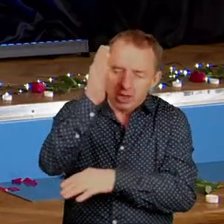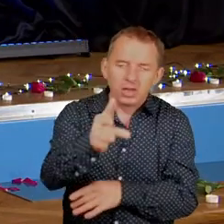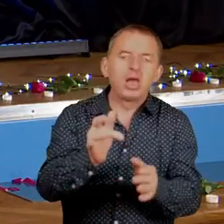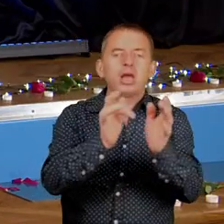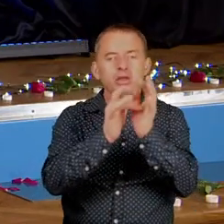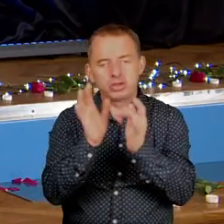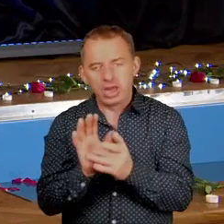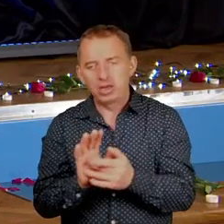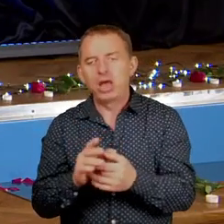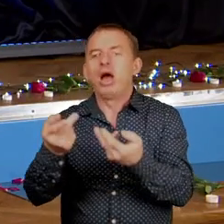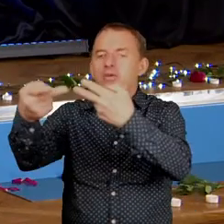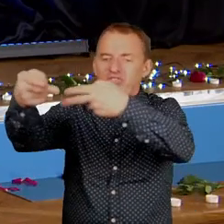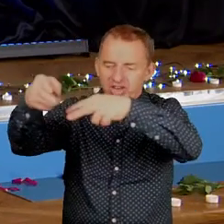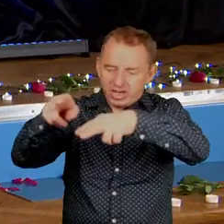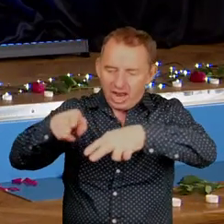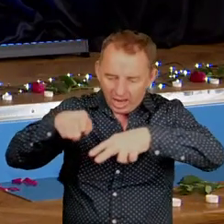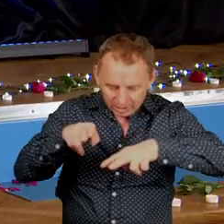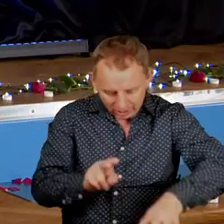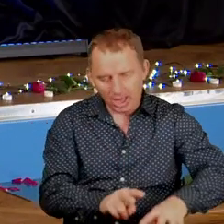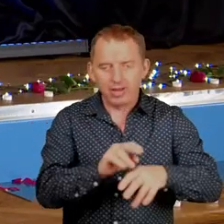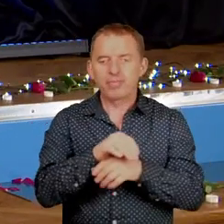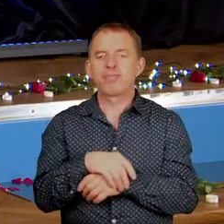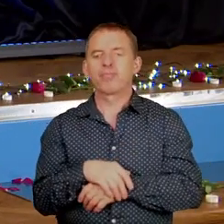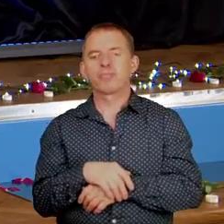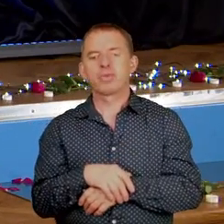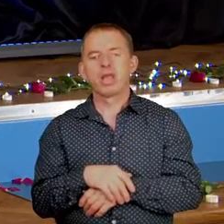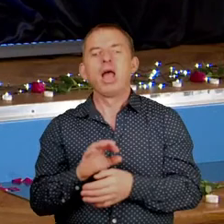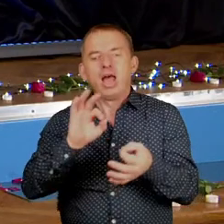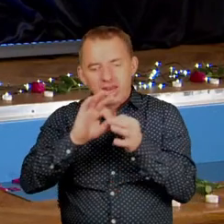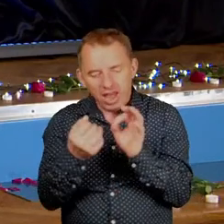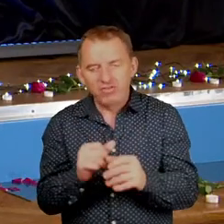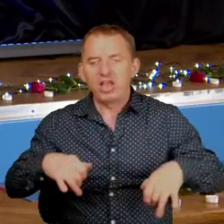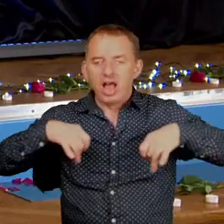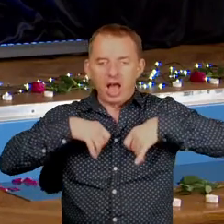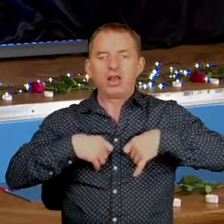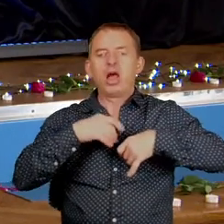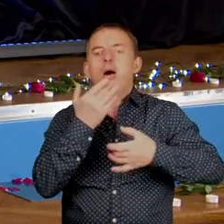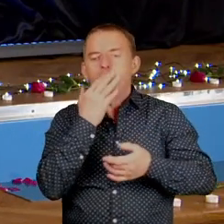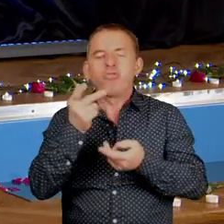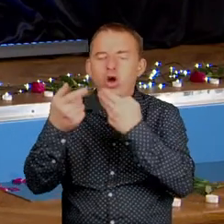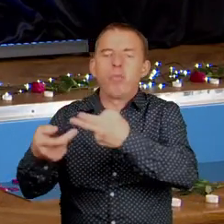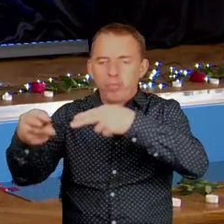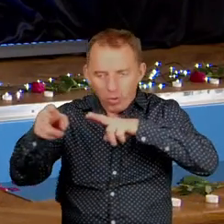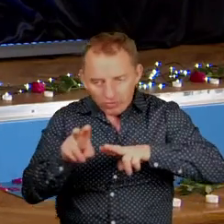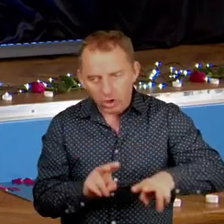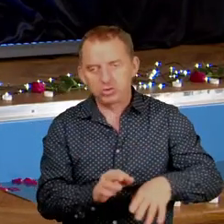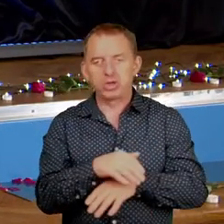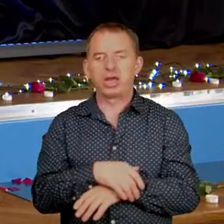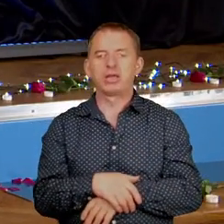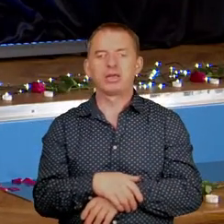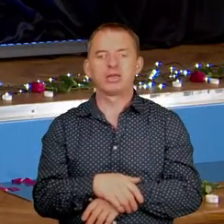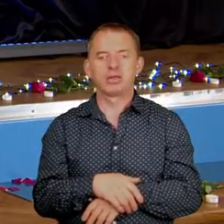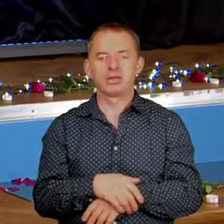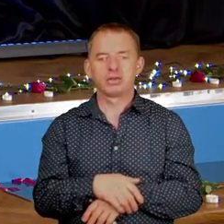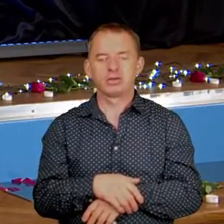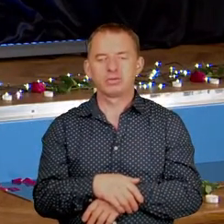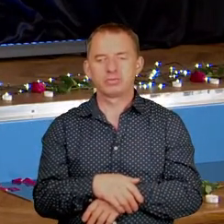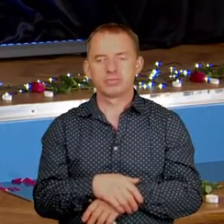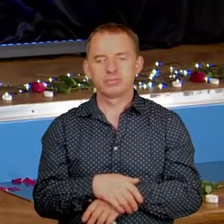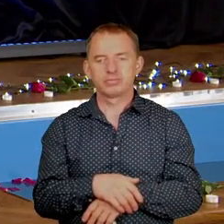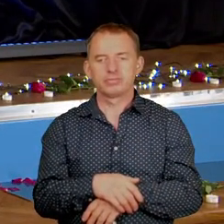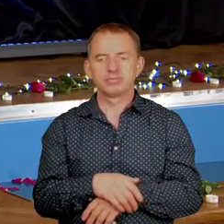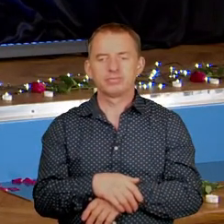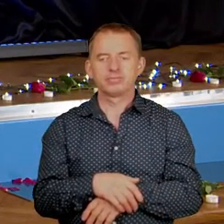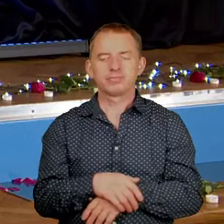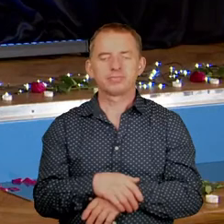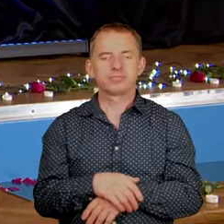Jezus wraca. Now even the angels talked about it. Nawet aniołowie mówią o powrocie. The angels Jezusa. Are so excited about the coming of Christ that they had to come and